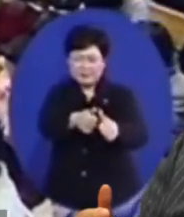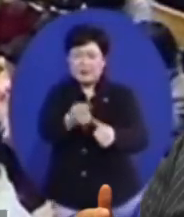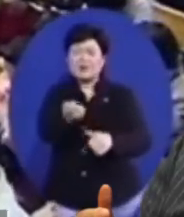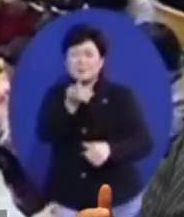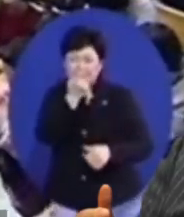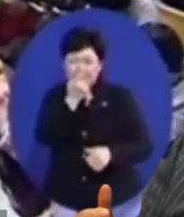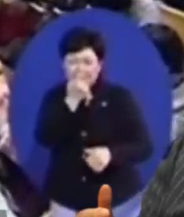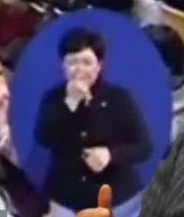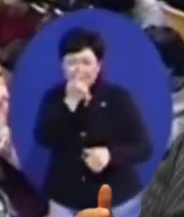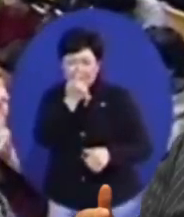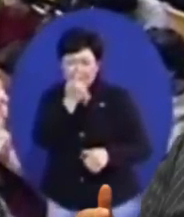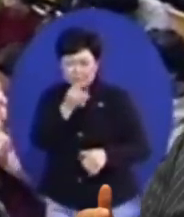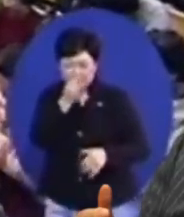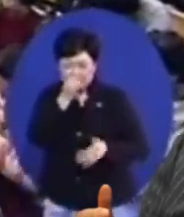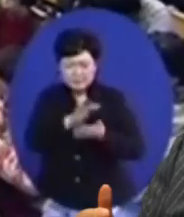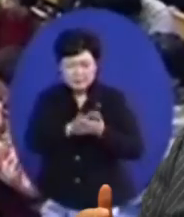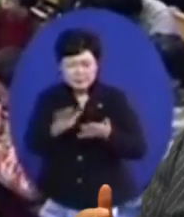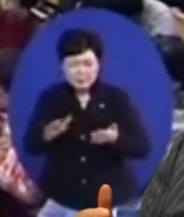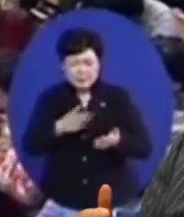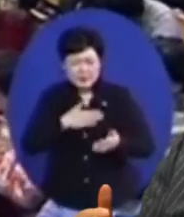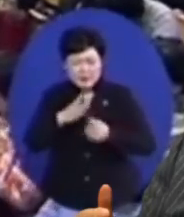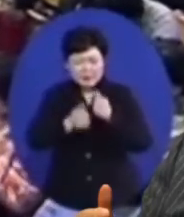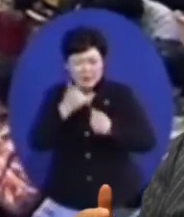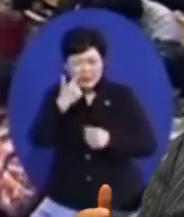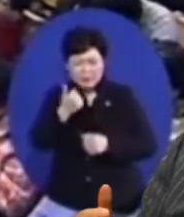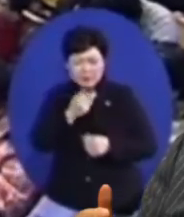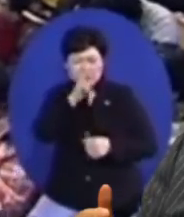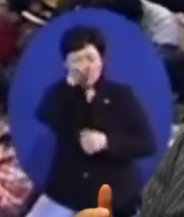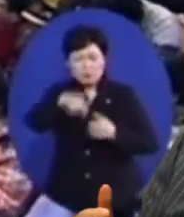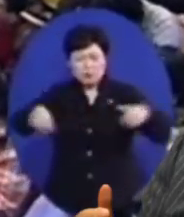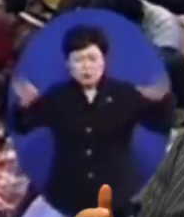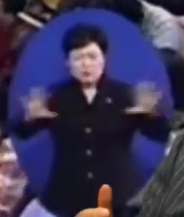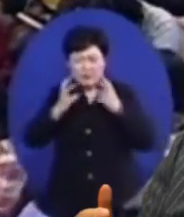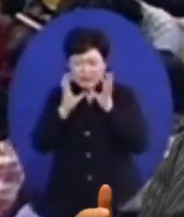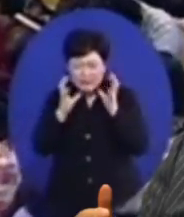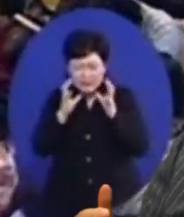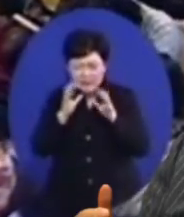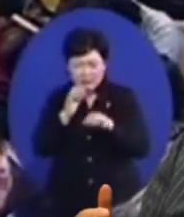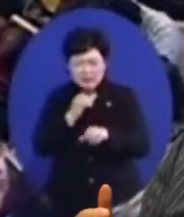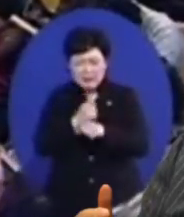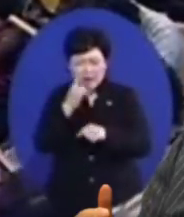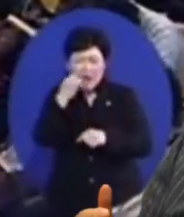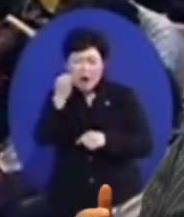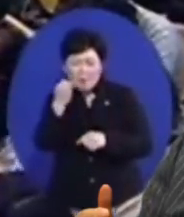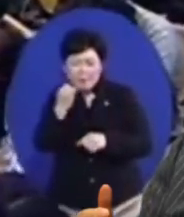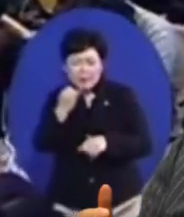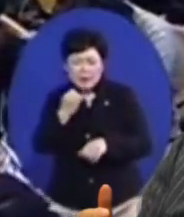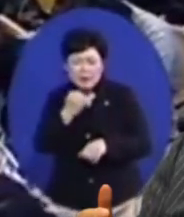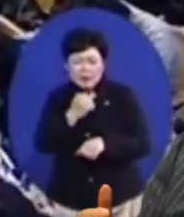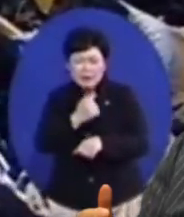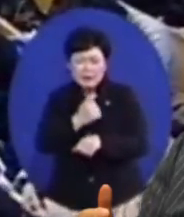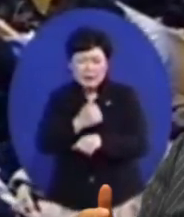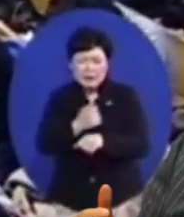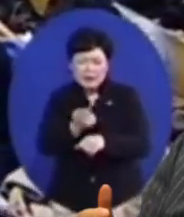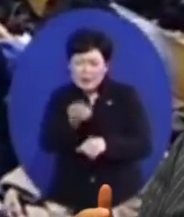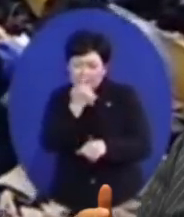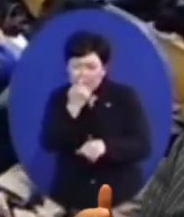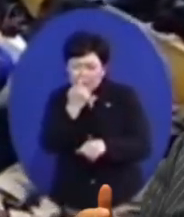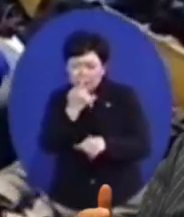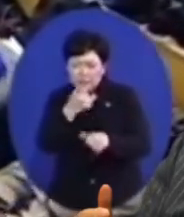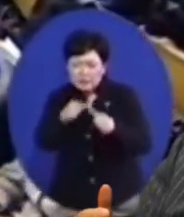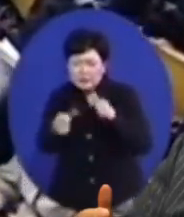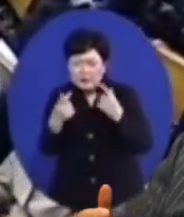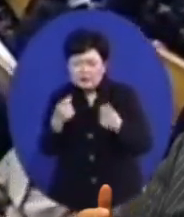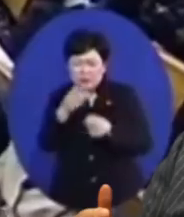배우도록 명령되어 있습니다. 내 아버지 하나님이시 우리가 독수리 새끼가 어미의 한 교훈을 배우는 것처럼